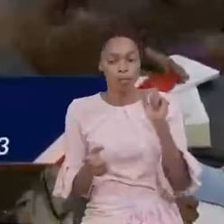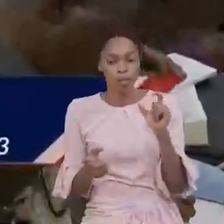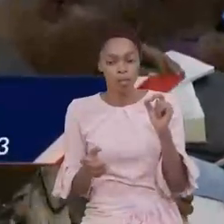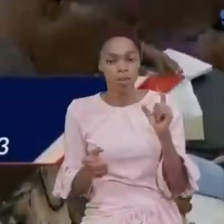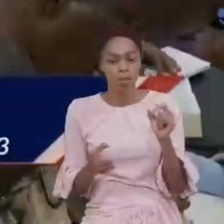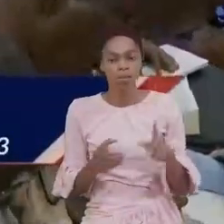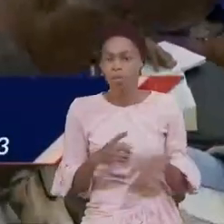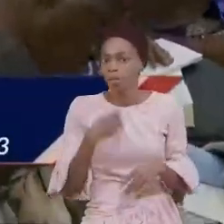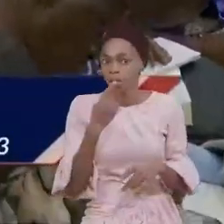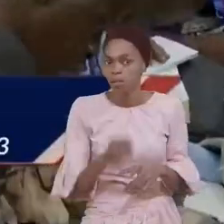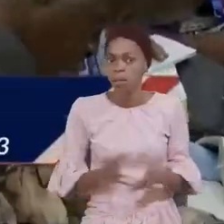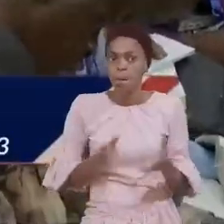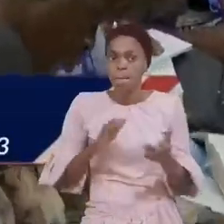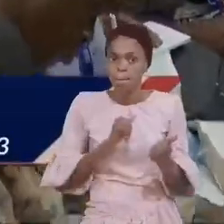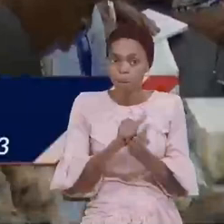verset 11.